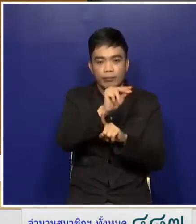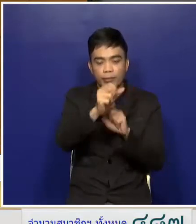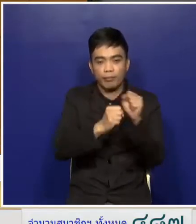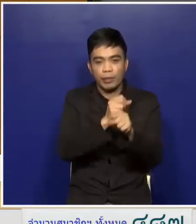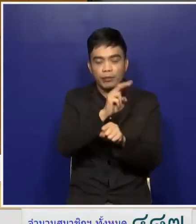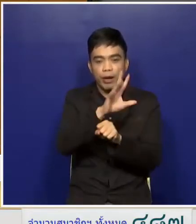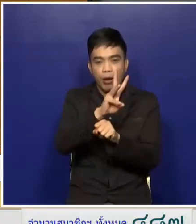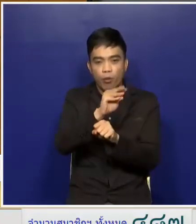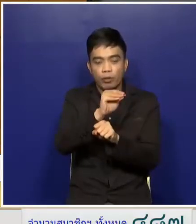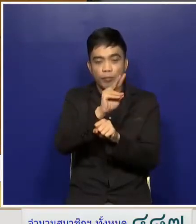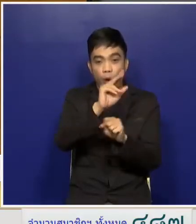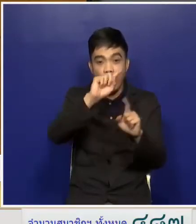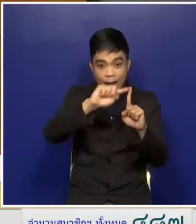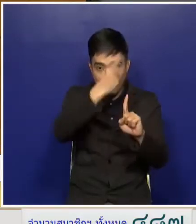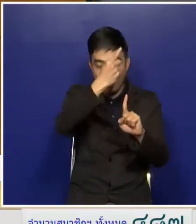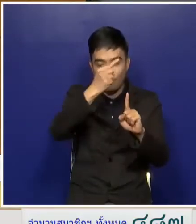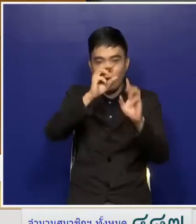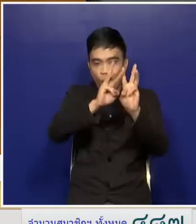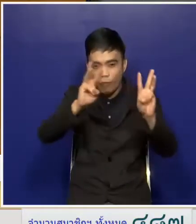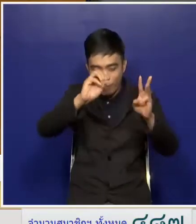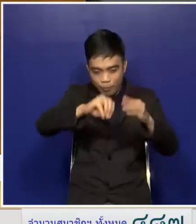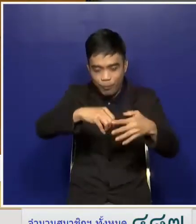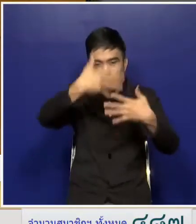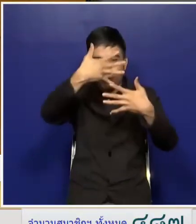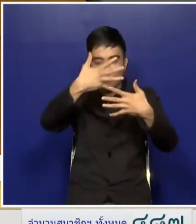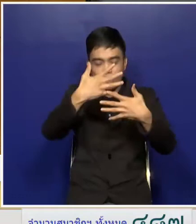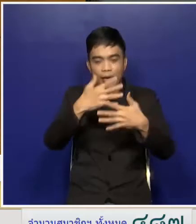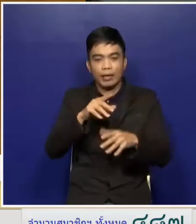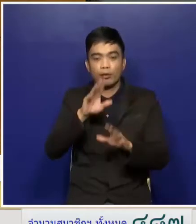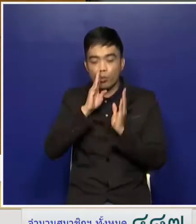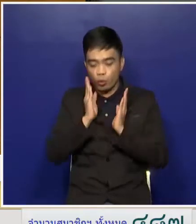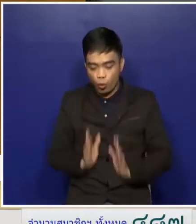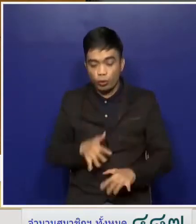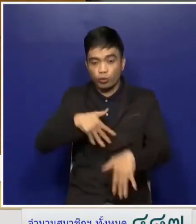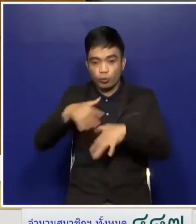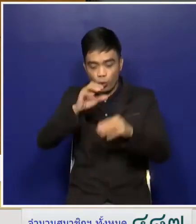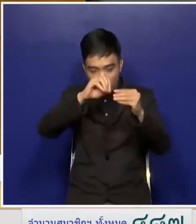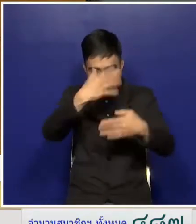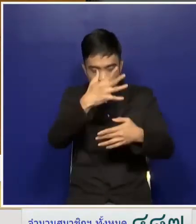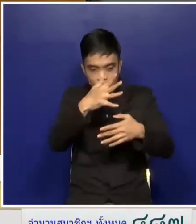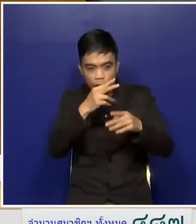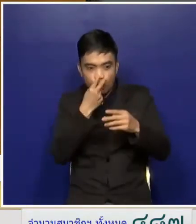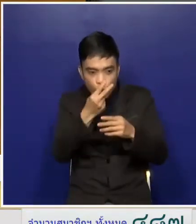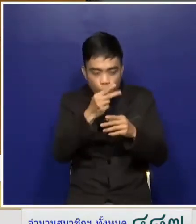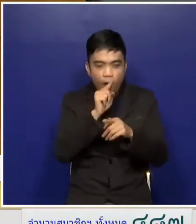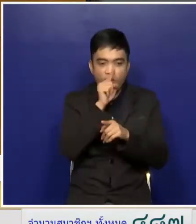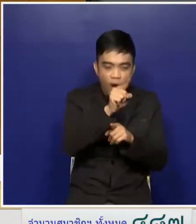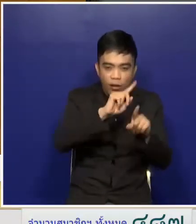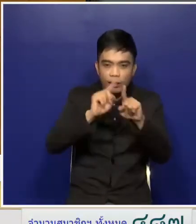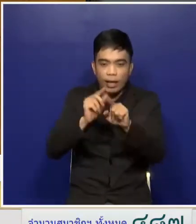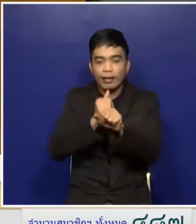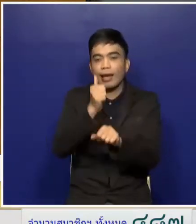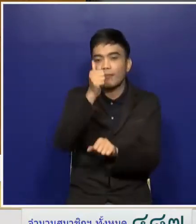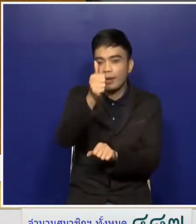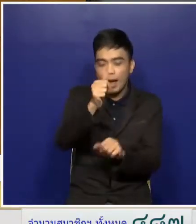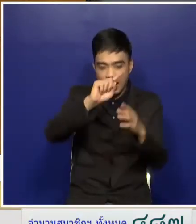2562 ไปต้นมานะครับซึกเป็ระบบที่รองรับการพินาคดีทั้งแต่ชั้นของตอนเริ่มต้นี คอการยืนฟ้อง